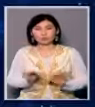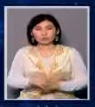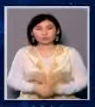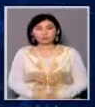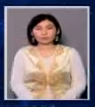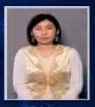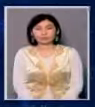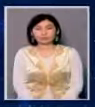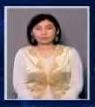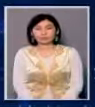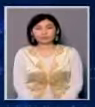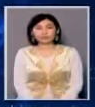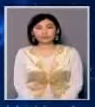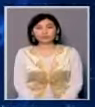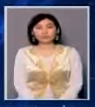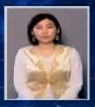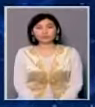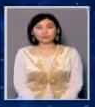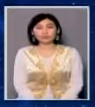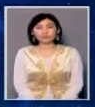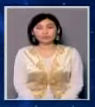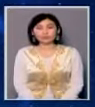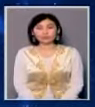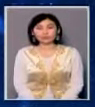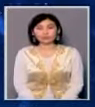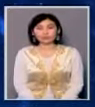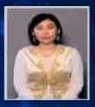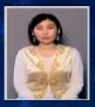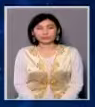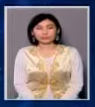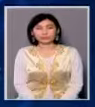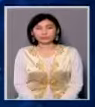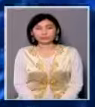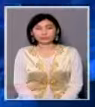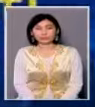Махмуджанар Сагынышкызы, телеканал Атырау.